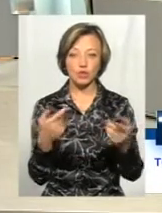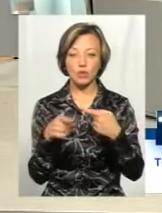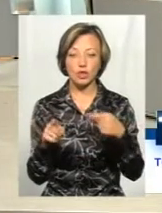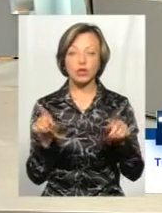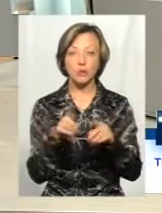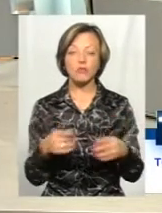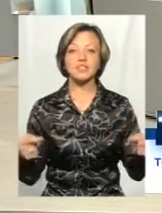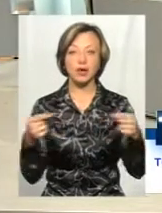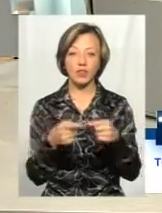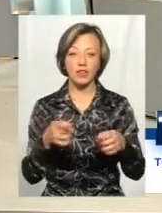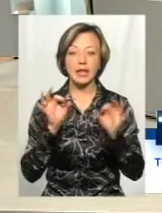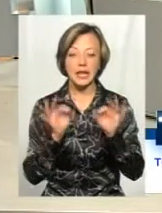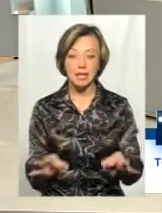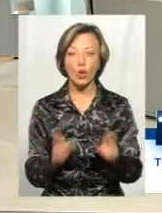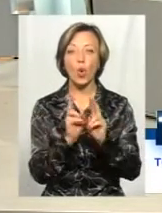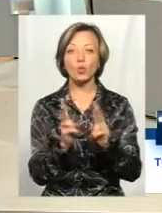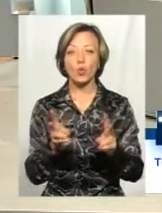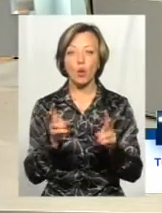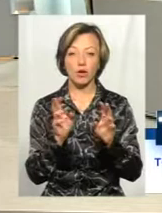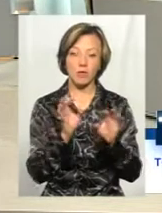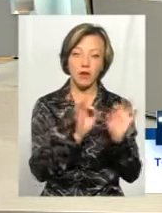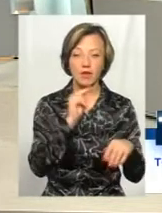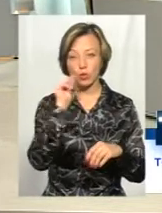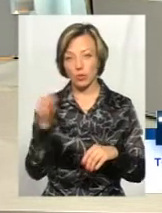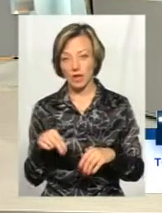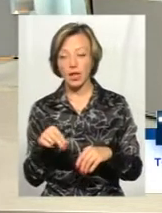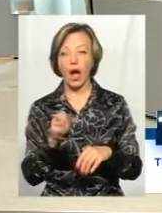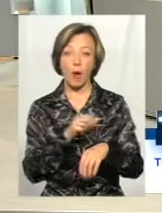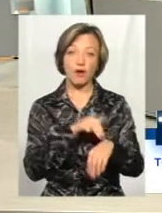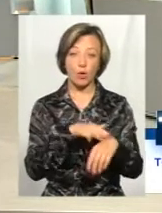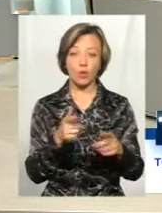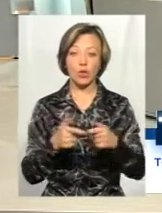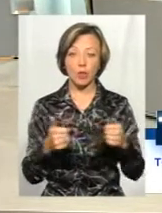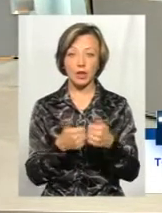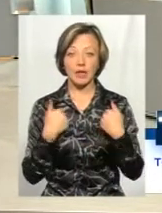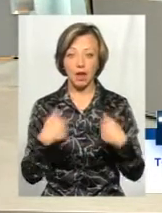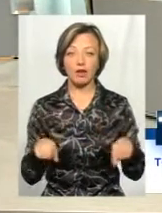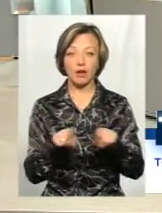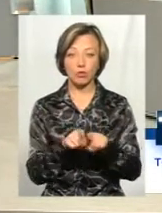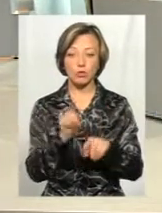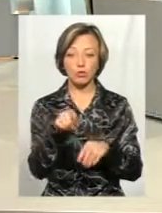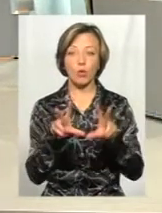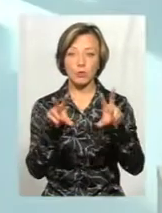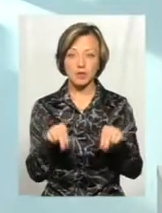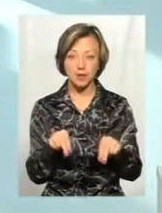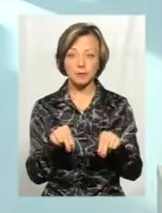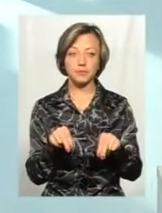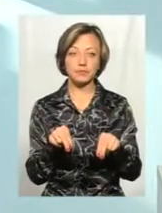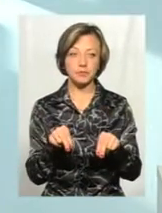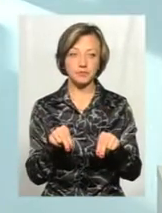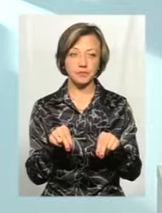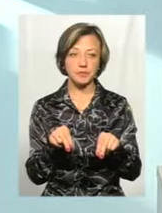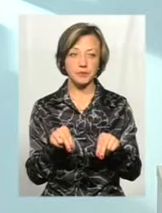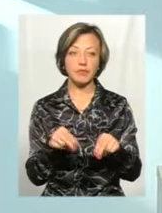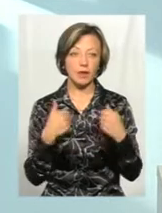ми встановили істину, хто насправді правий, хто винен. А правоохоронні органи, я також їм пообіцяв заручитися